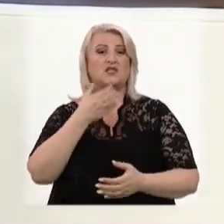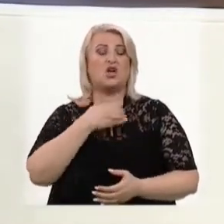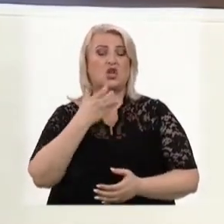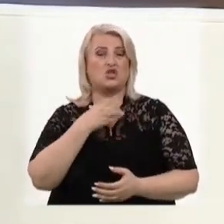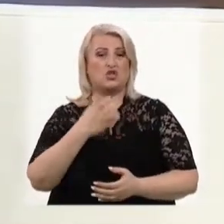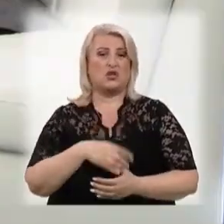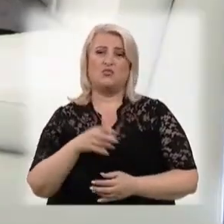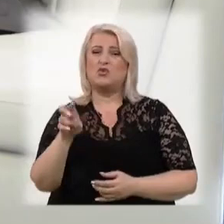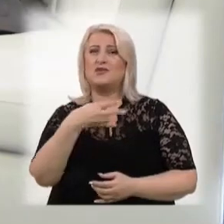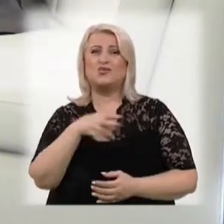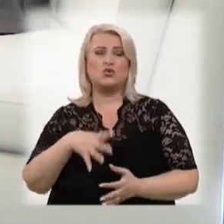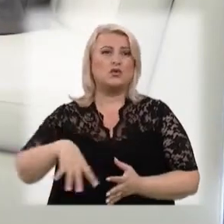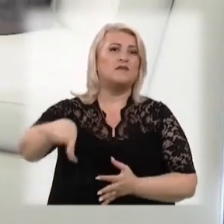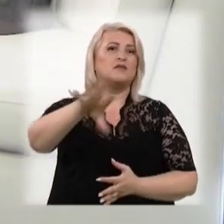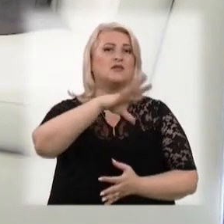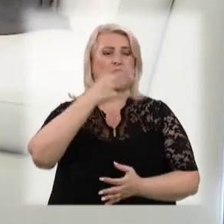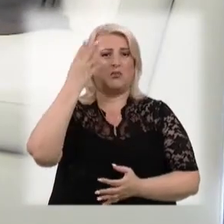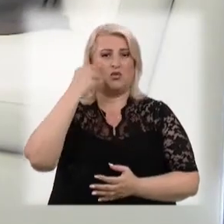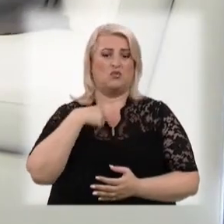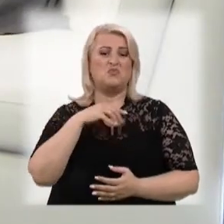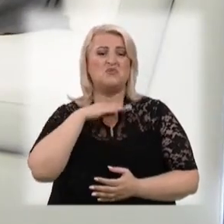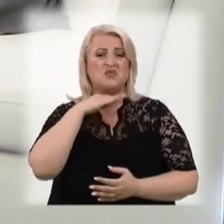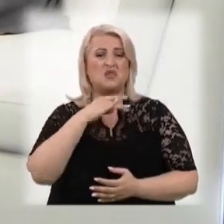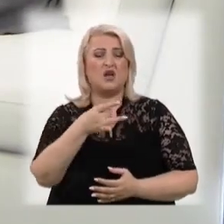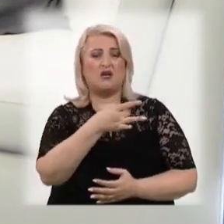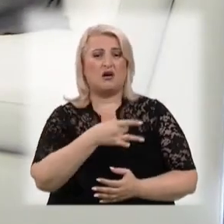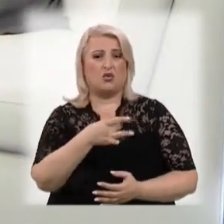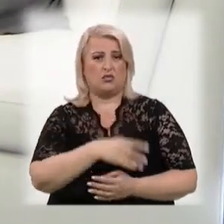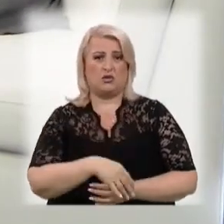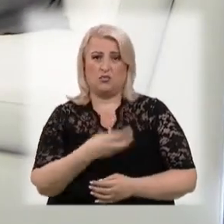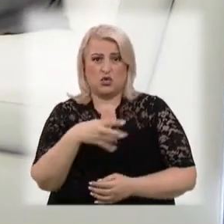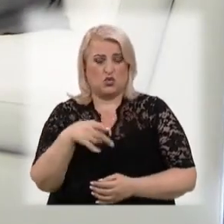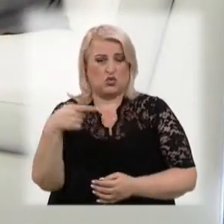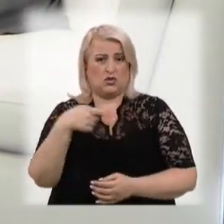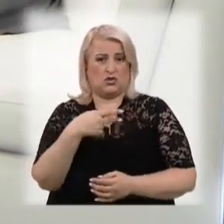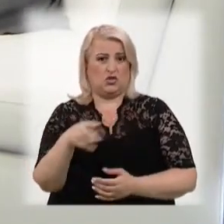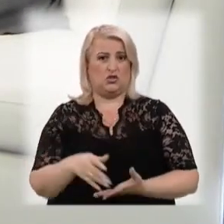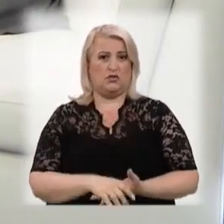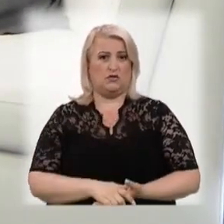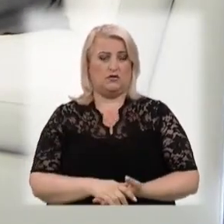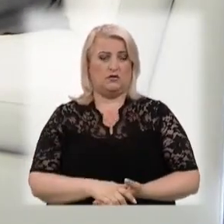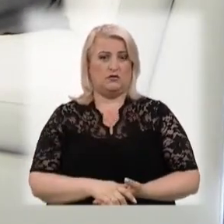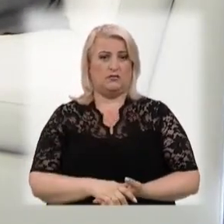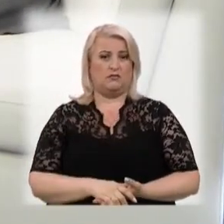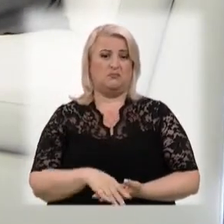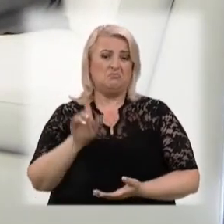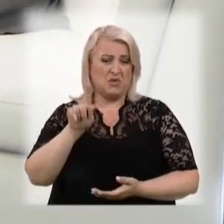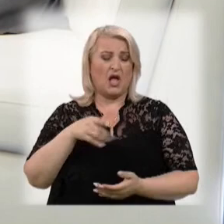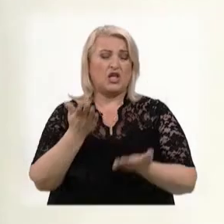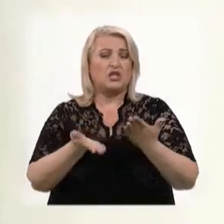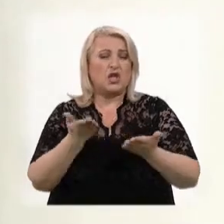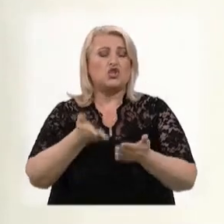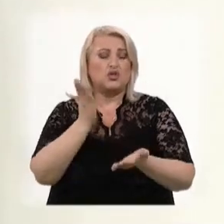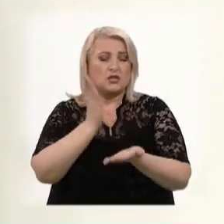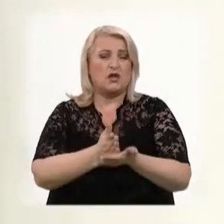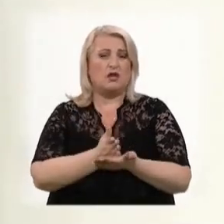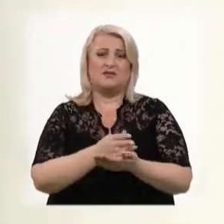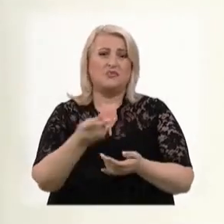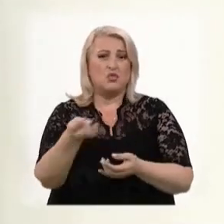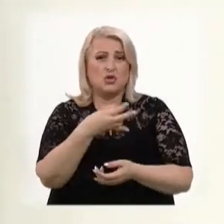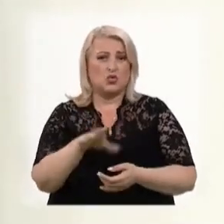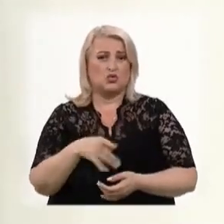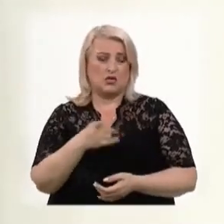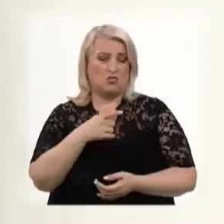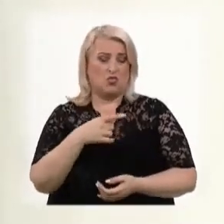lucrarea acolo unde Trașcă mai multe bine având câteva instrumente de 1.000 de euro dacă e aici iar pentru că el acoperă